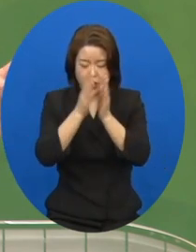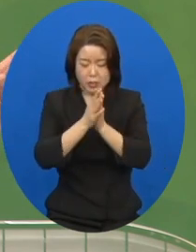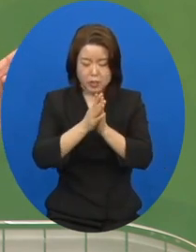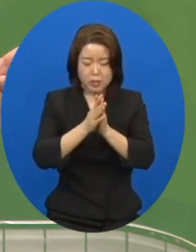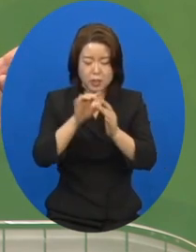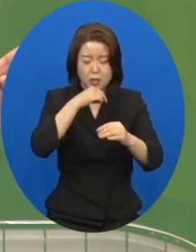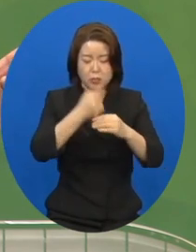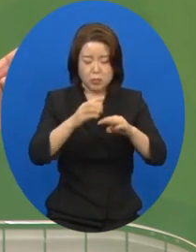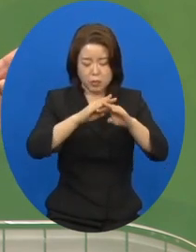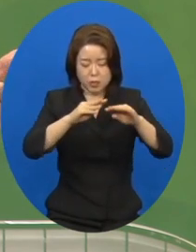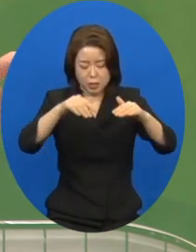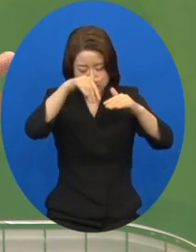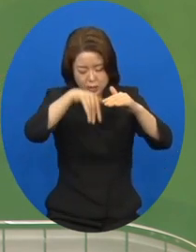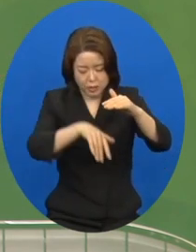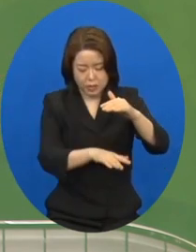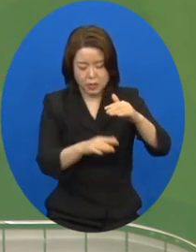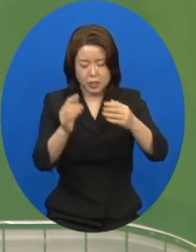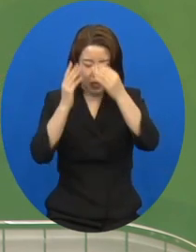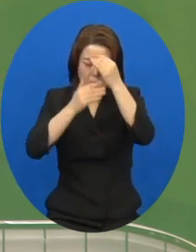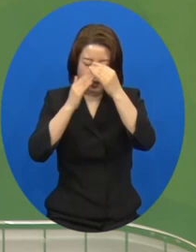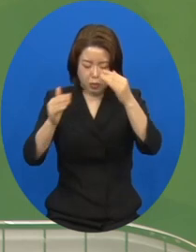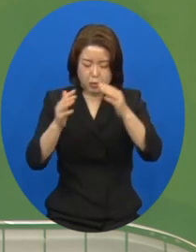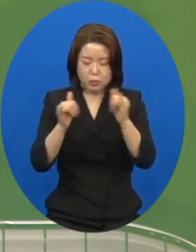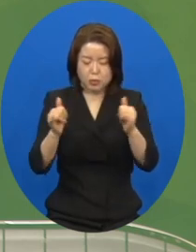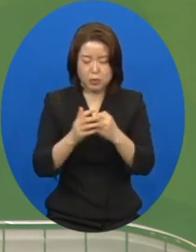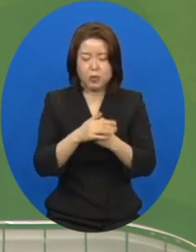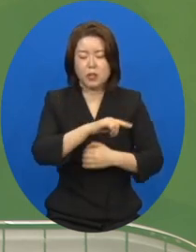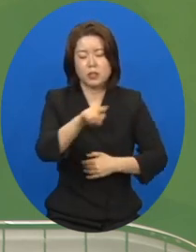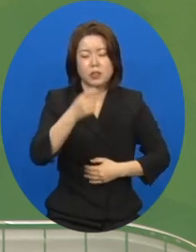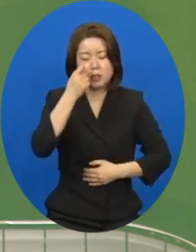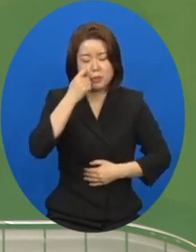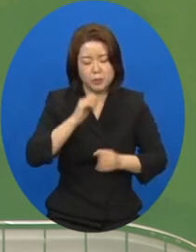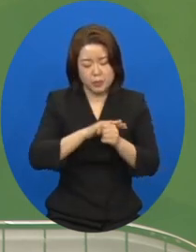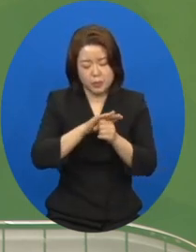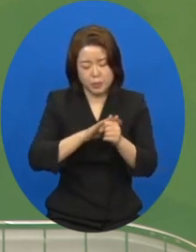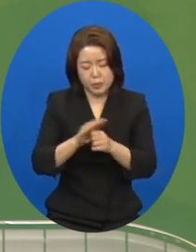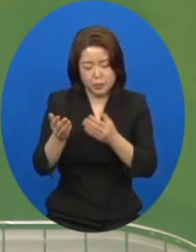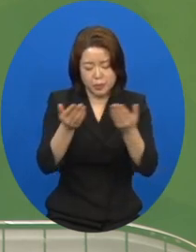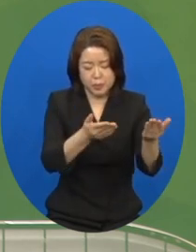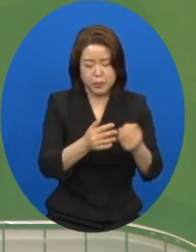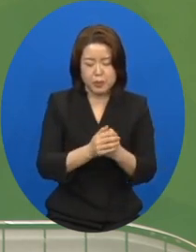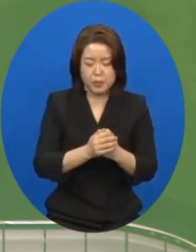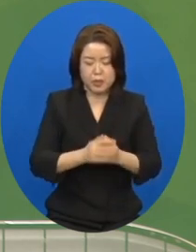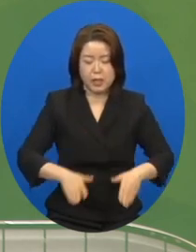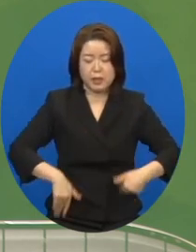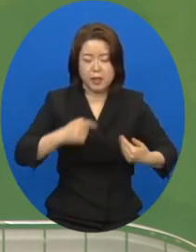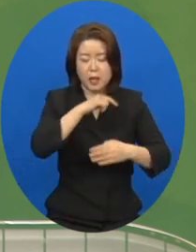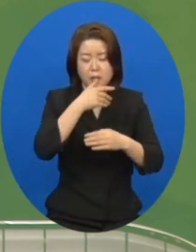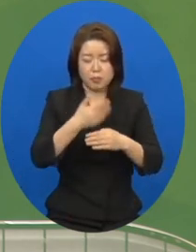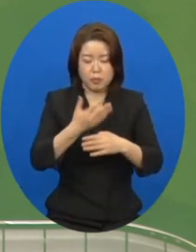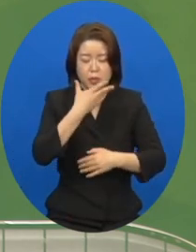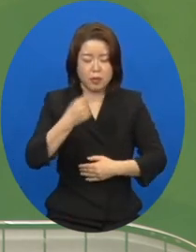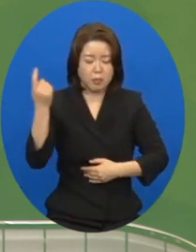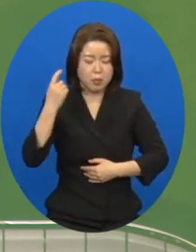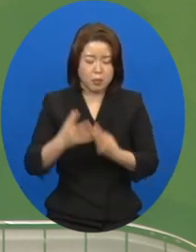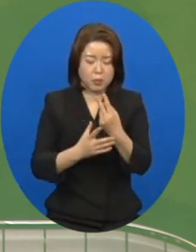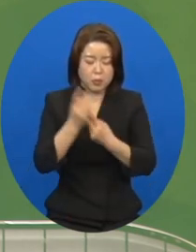지하교회 성도들, 주님 긍휼히 여겨주소서. 남북한이 복음으로 통일되는